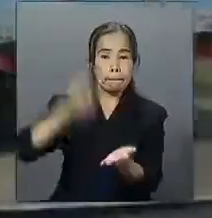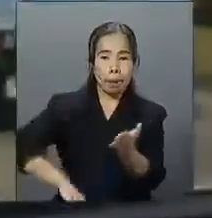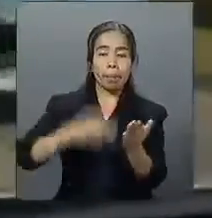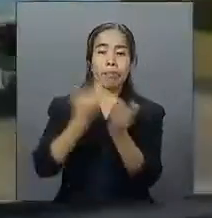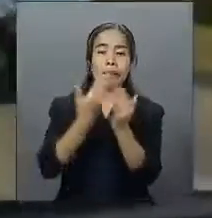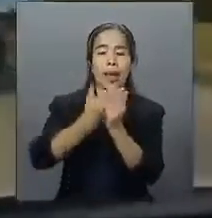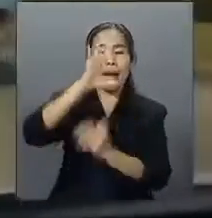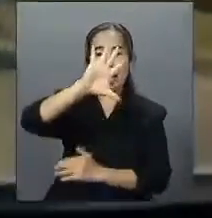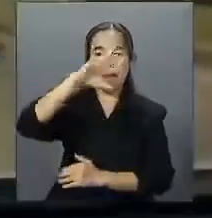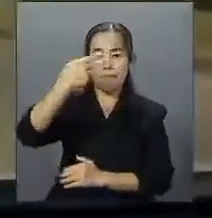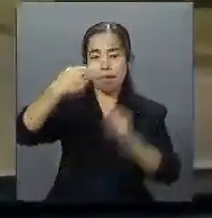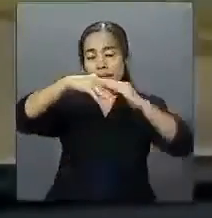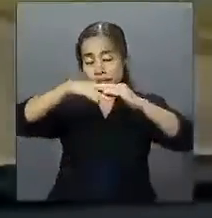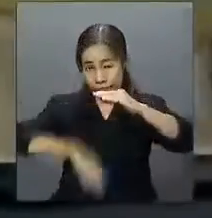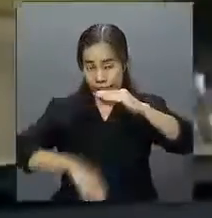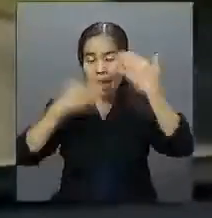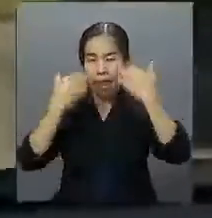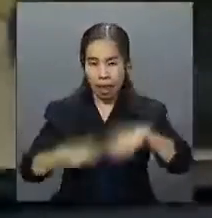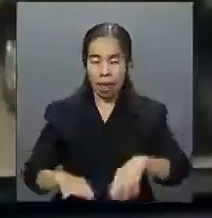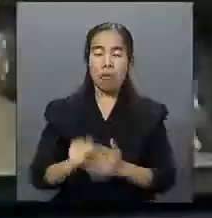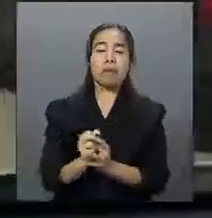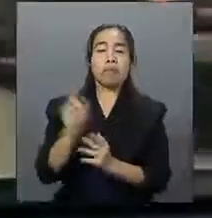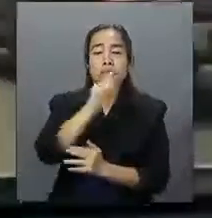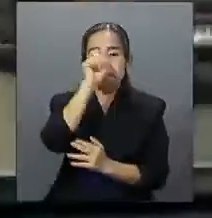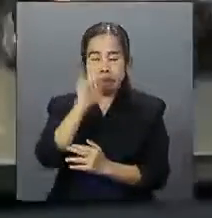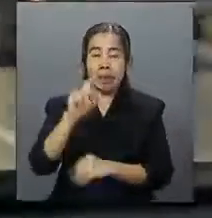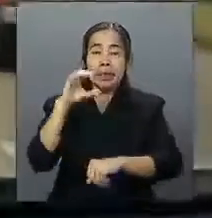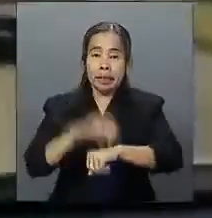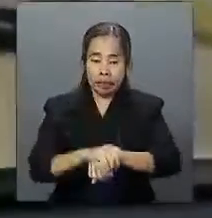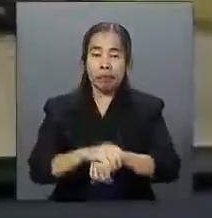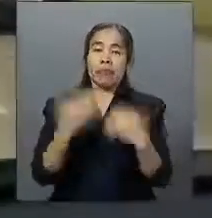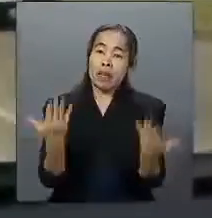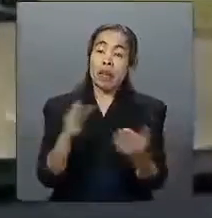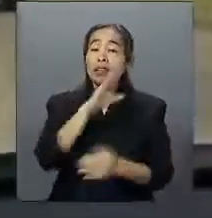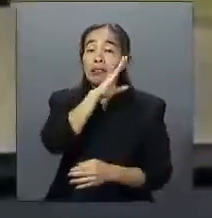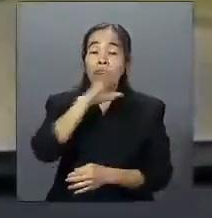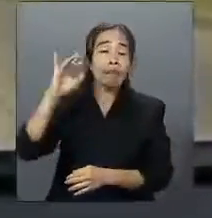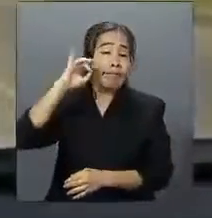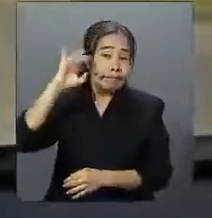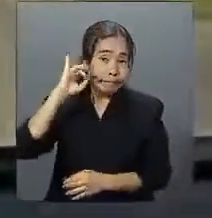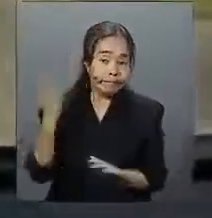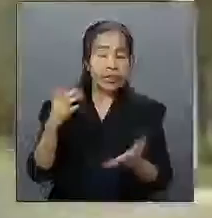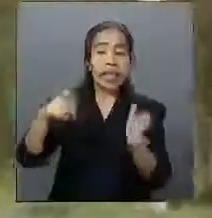50,000 บาทค่ะพร้อมดำเนินการตามกฎหมายทันทีกรณีฝ่าฝืนและหากเป็นสาเหตุของการ